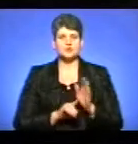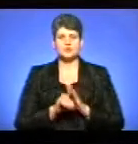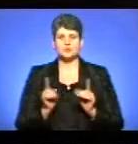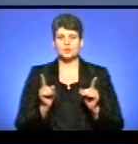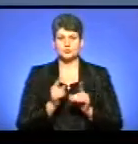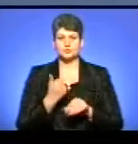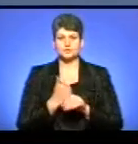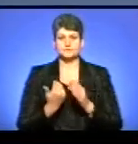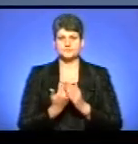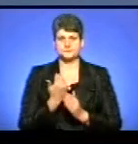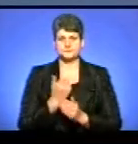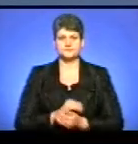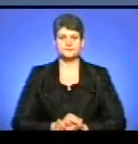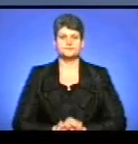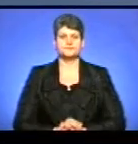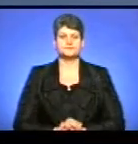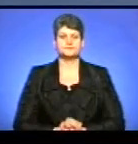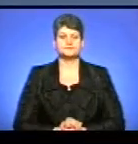події.